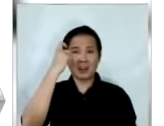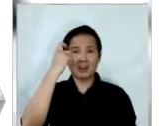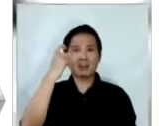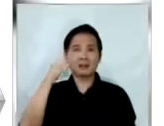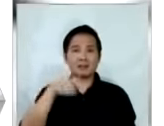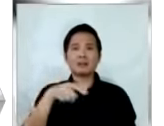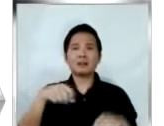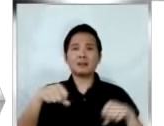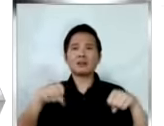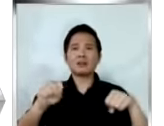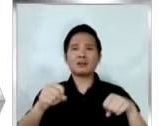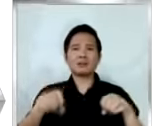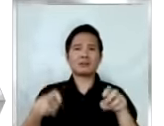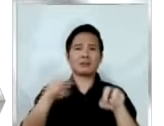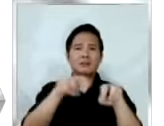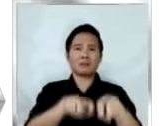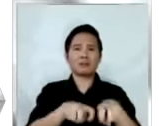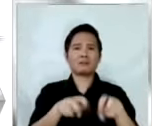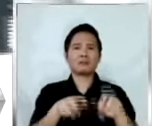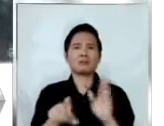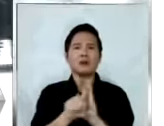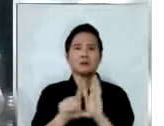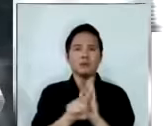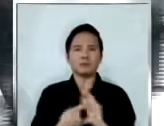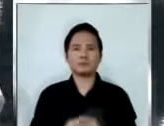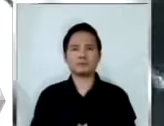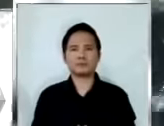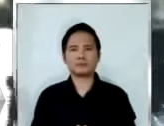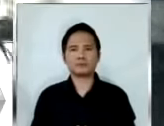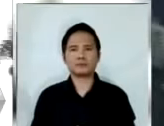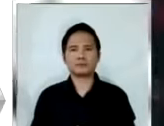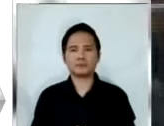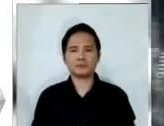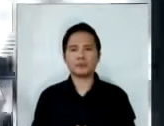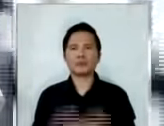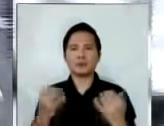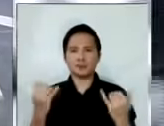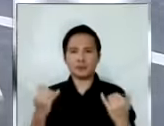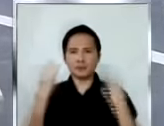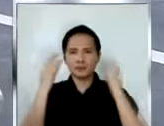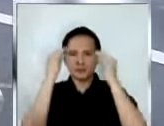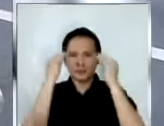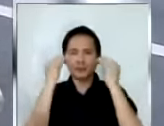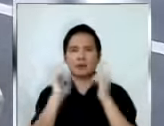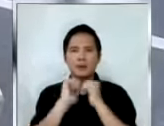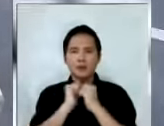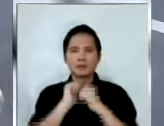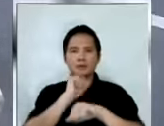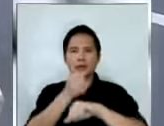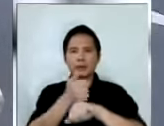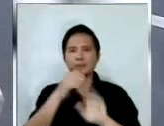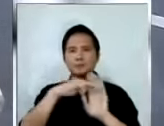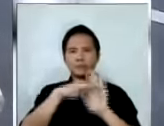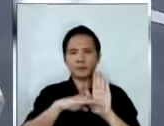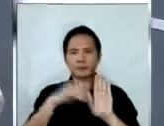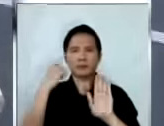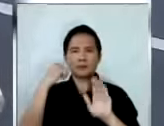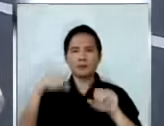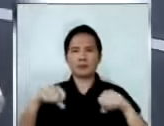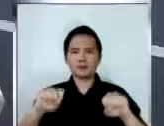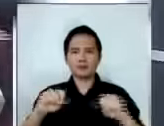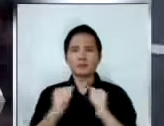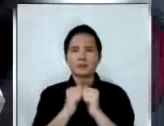na alternatibo talaga ang motorsiklo sa limitadong public transport sa ngayon. Sa totoo lang, hindi rin naman daw nila kayang alamin